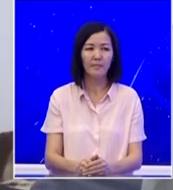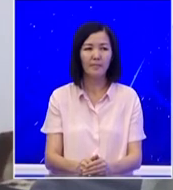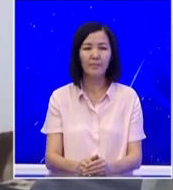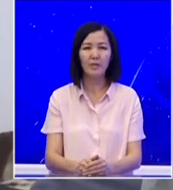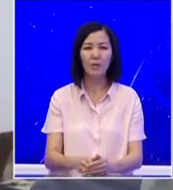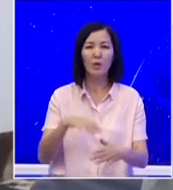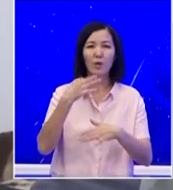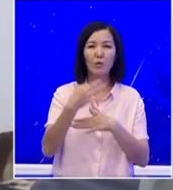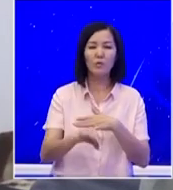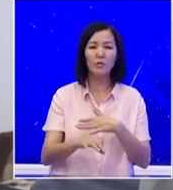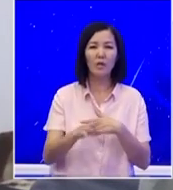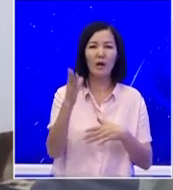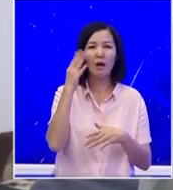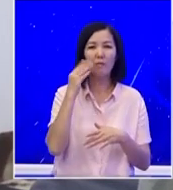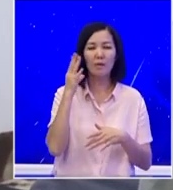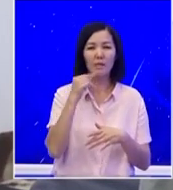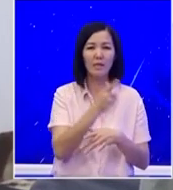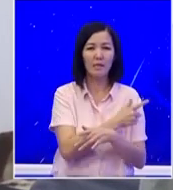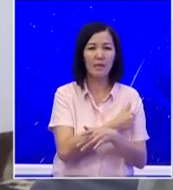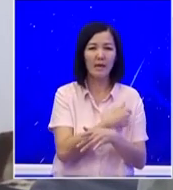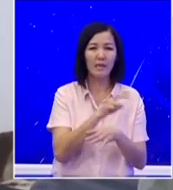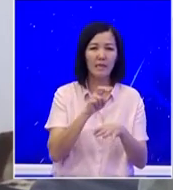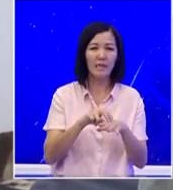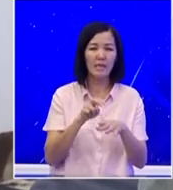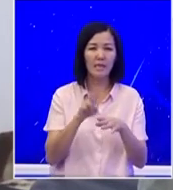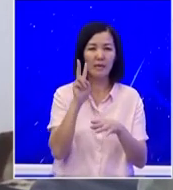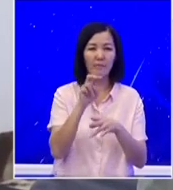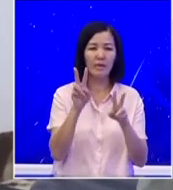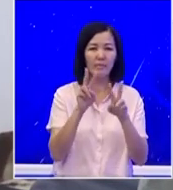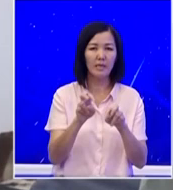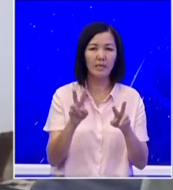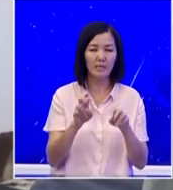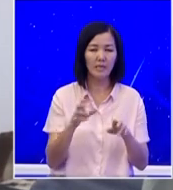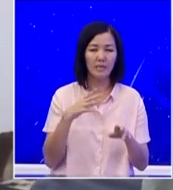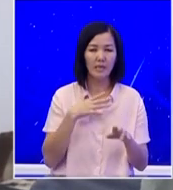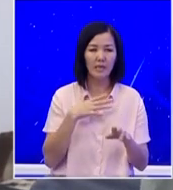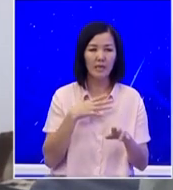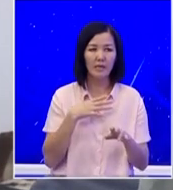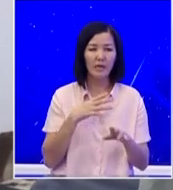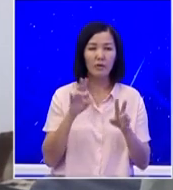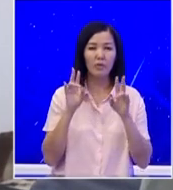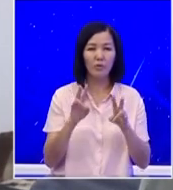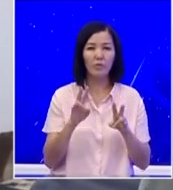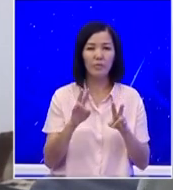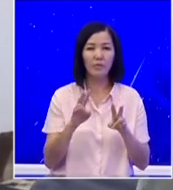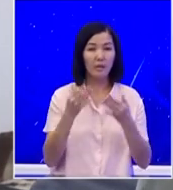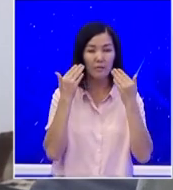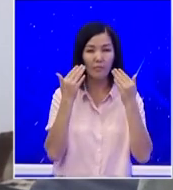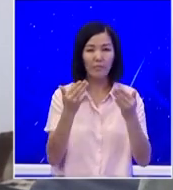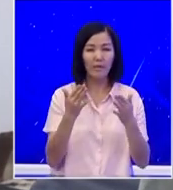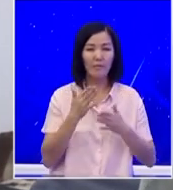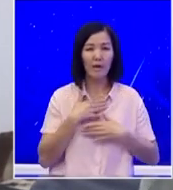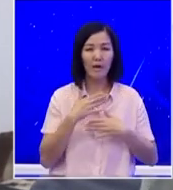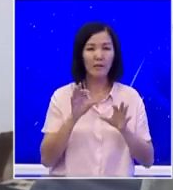Күзде алматылық эндокринологтарға қаралдым. Олар радиоактивті йодты қабылдау керек екенін айтты. Бірақ біз мұны білмедік. Маған